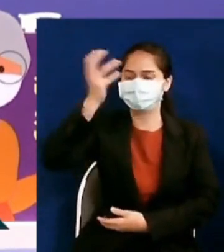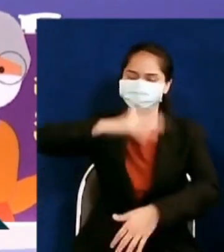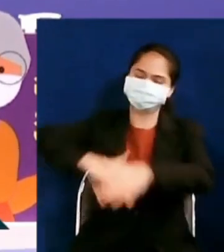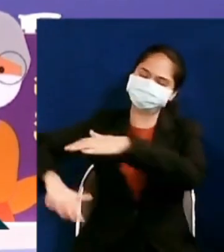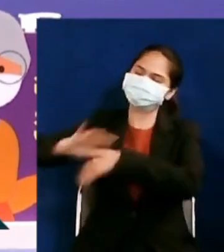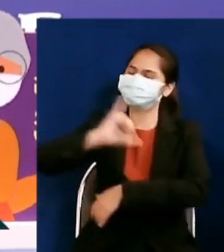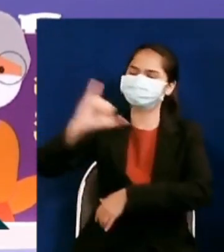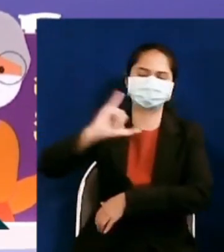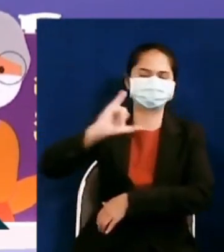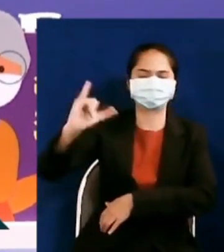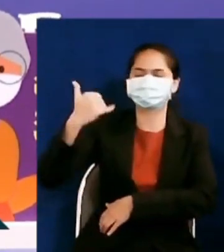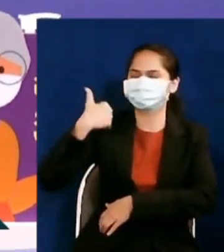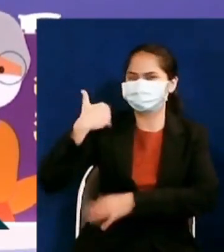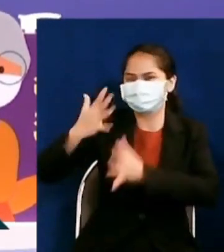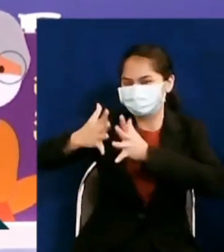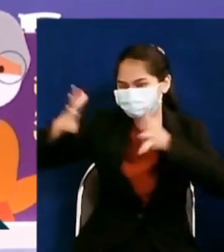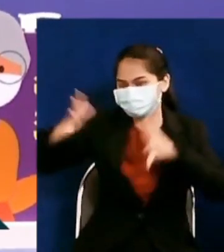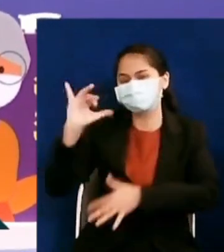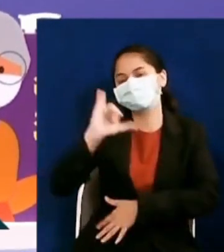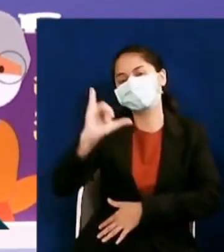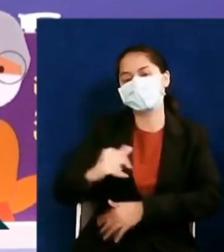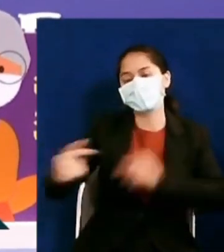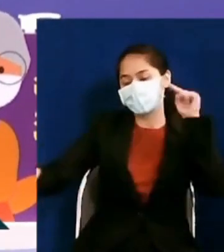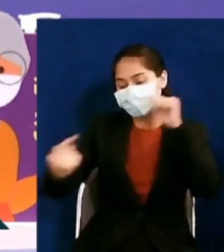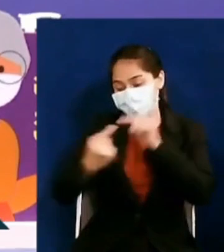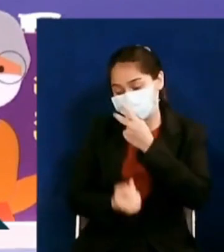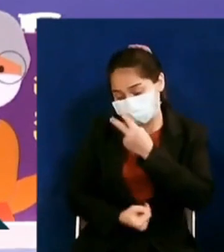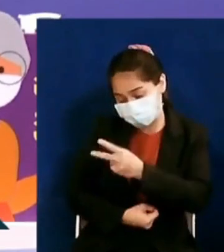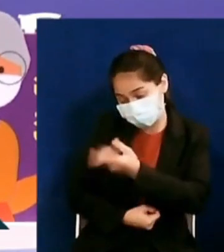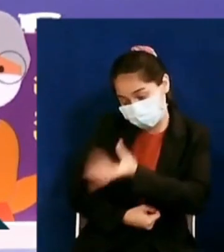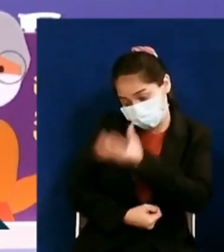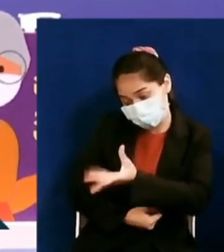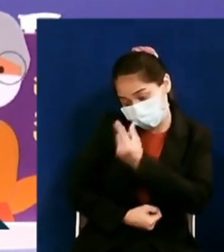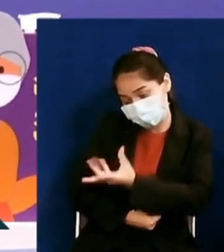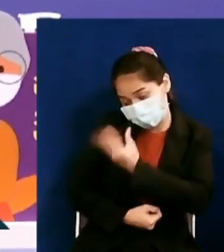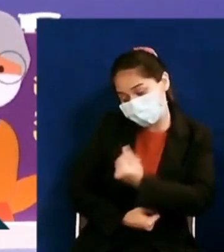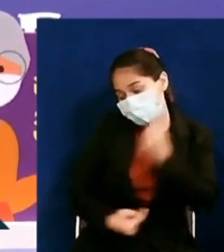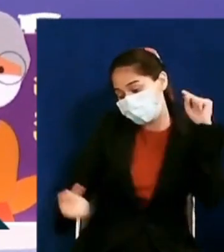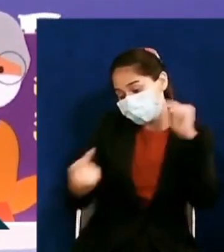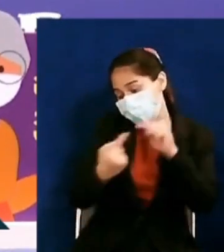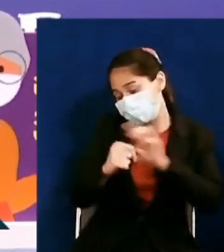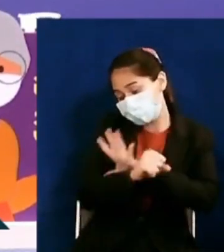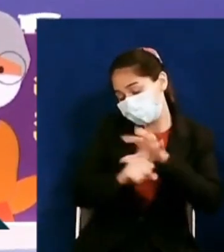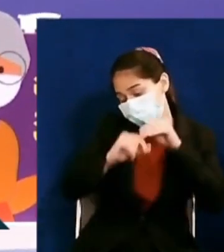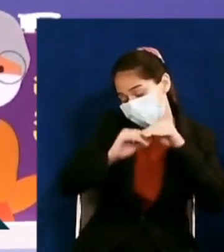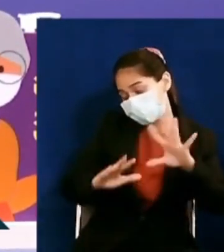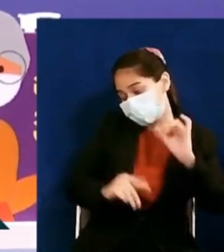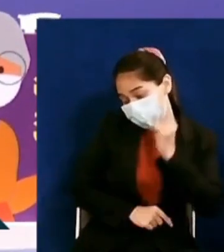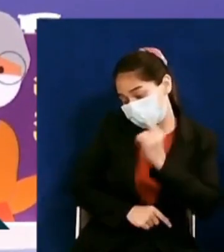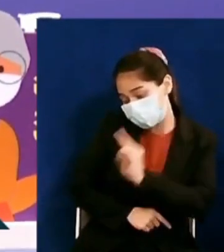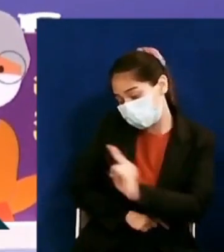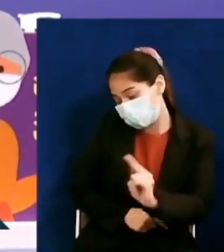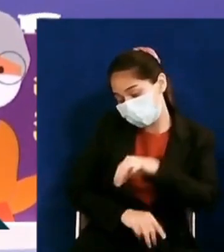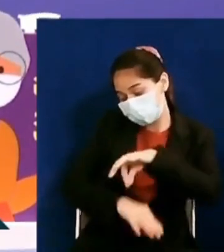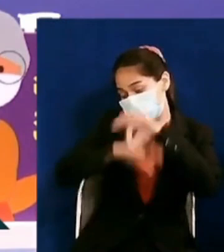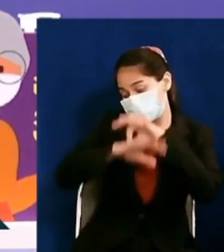เดิมเนี่ยจำได้ไหมจะขอให้หย่อน RT-PCR ด้วยซ้ำไปแต่พอเจอตัวใหม่ตัวนี้คงจะหย่อนไม่ได้แล้วล่ะค่ะ ครับผมนึกถึงคำพูดคุ